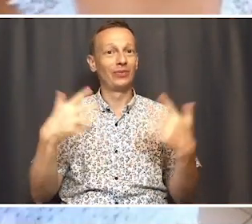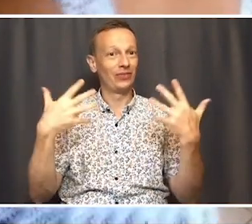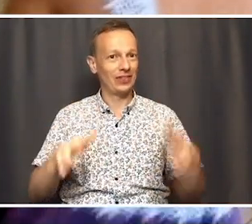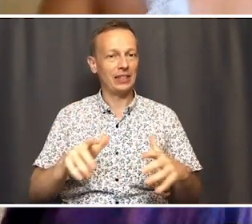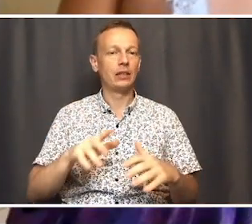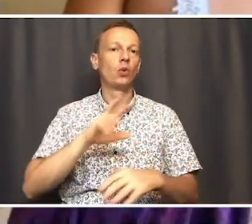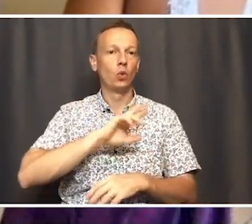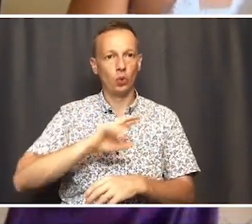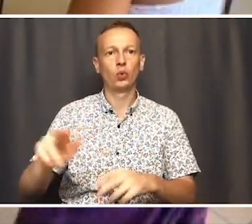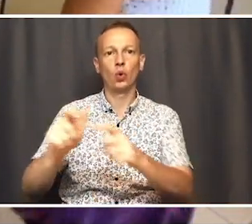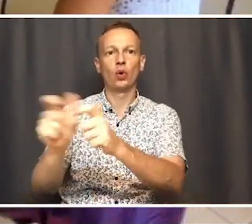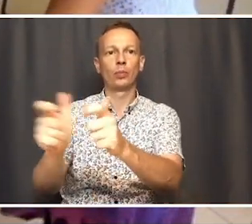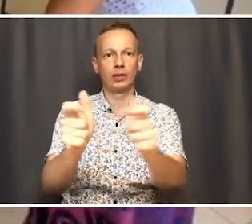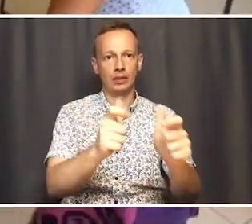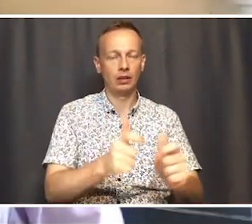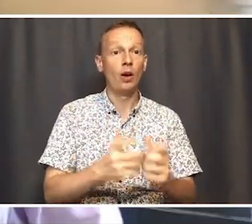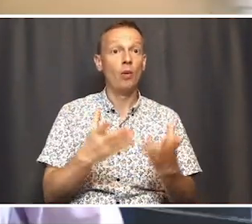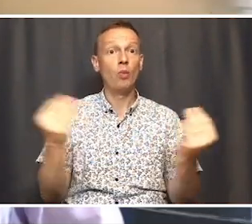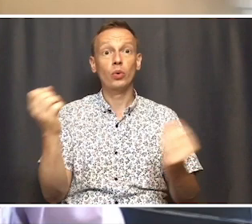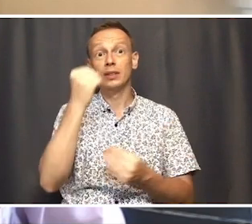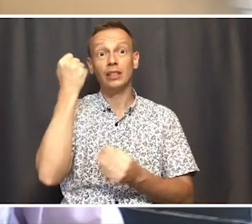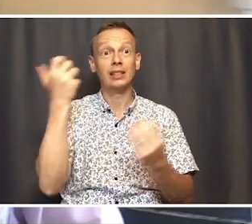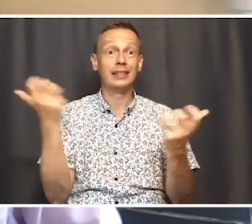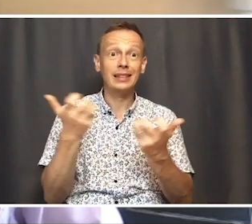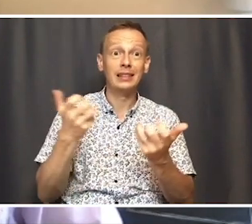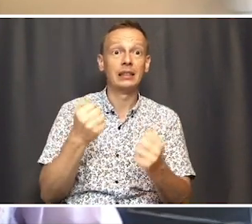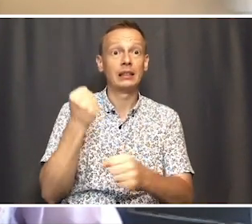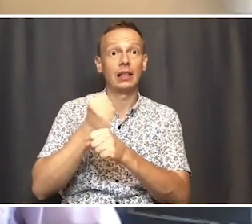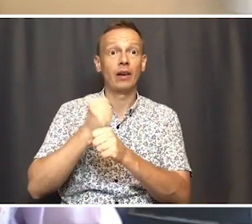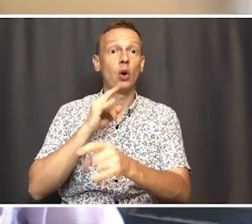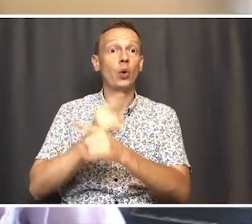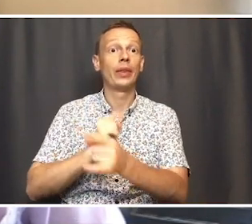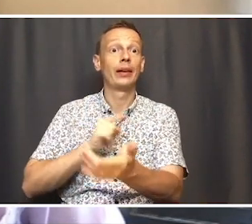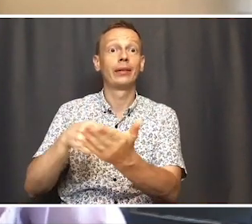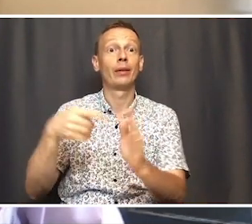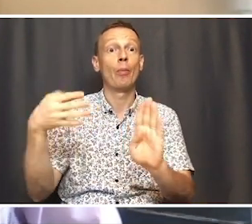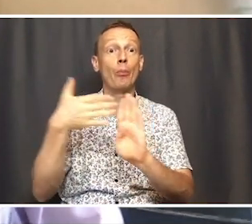avait beaucoup de stagiaires qui s'étaient inscrites pour aller travailler dans les hôtels sur Bora.